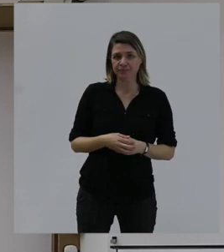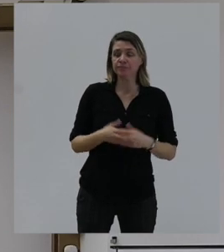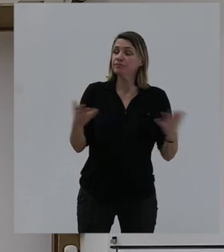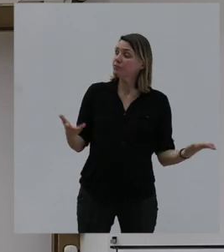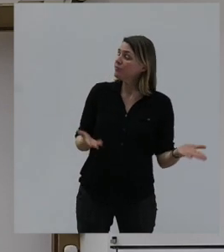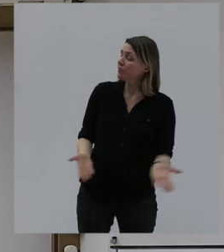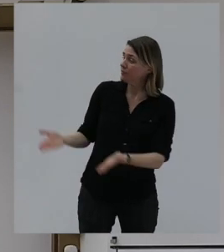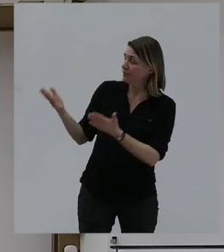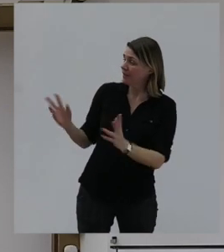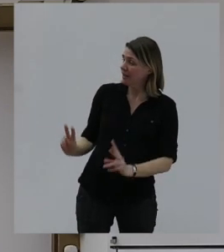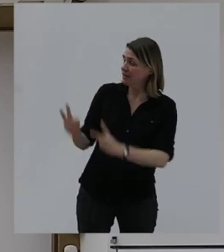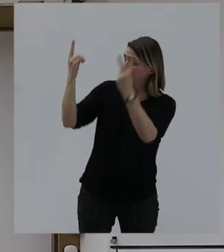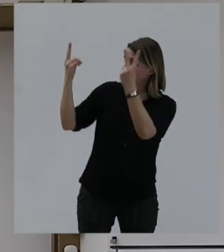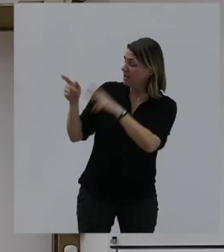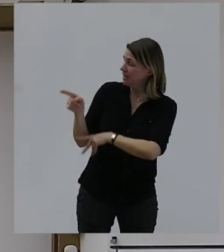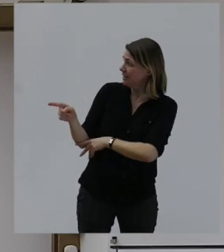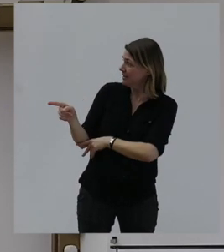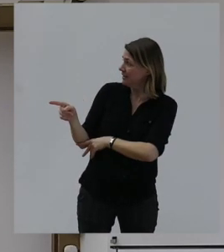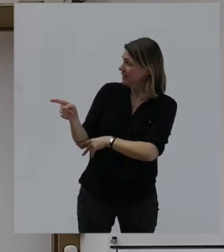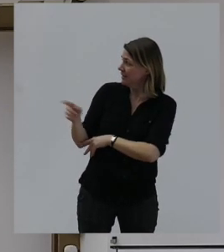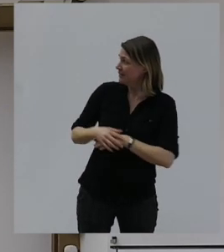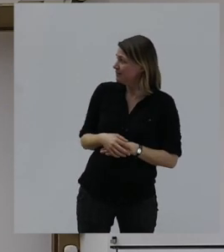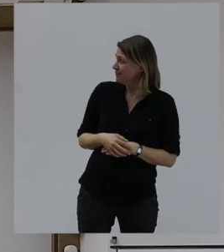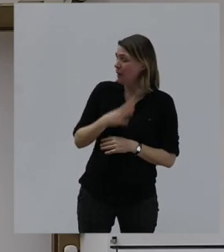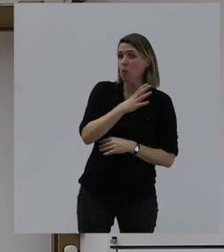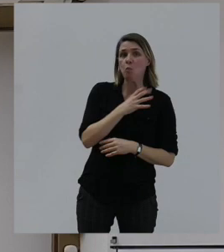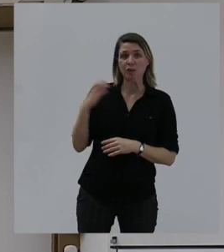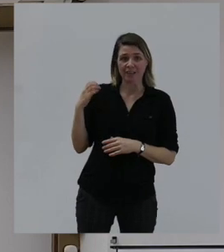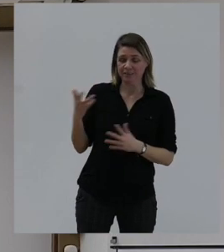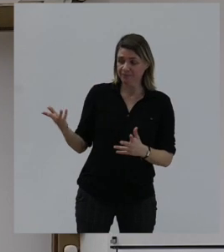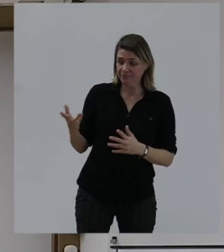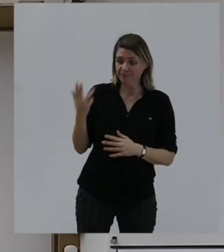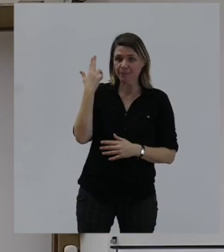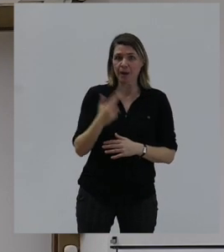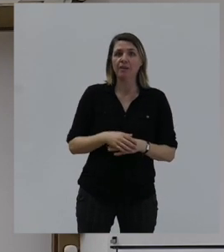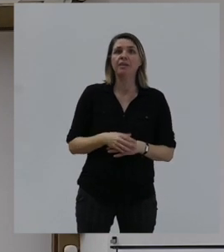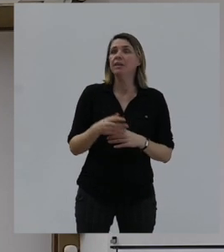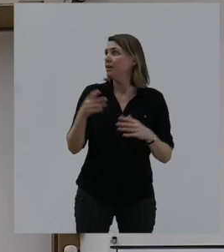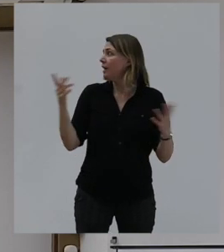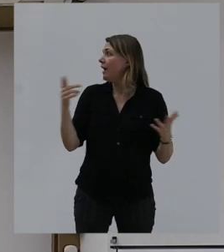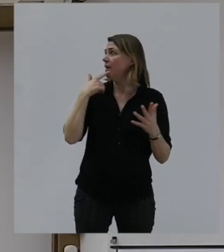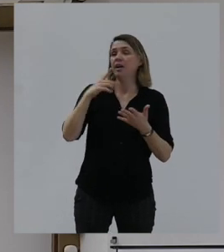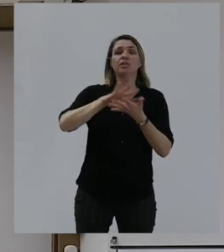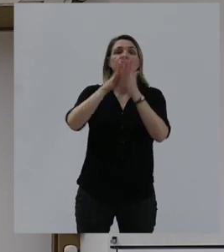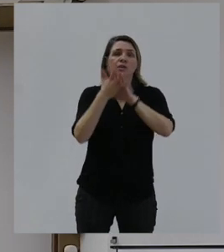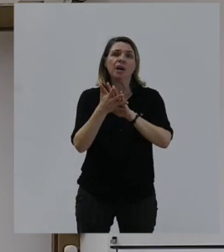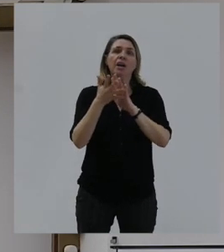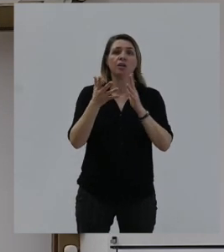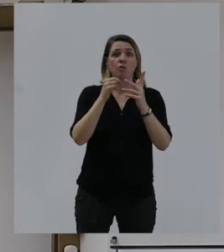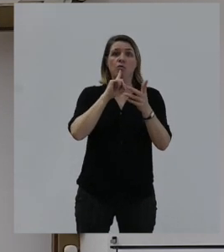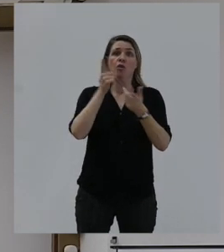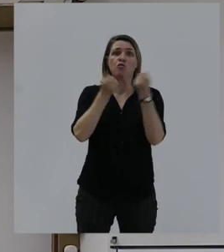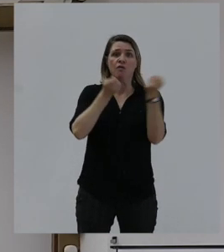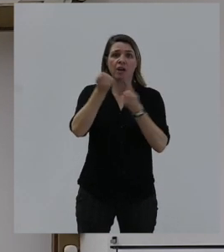Du côté de l'équipe Dynamique Montaigne, je ne sais pas qui. Voilà, merci, je vous laisse. Beaucoup. C'est merci. Parti. Transformer la gouvernance a été un des motifs de